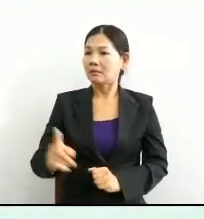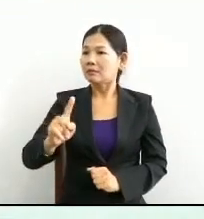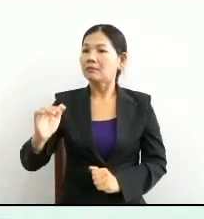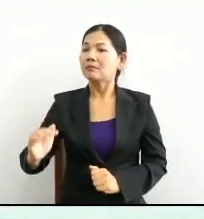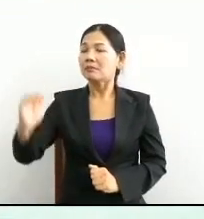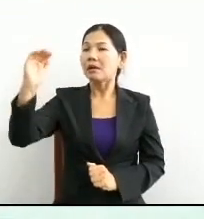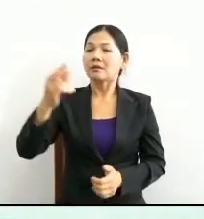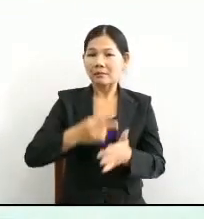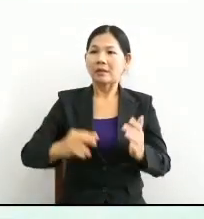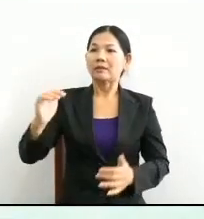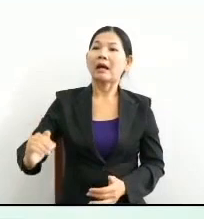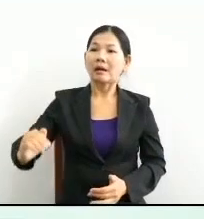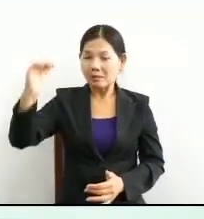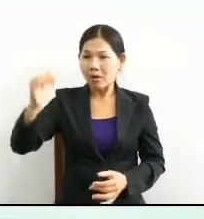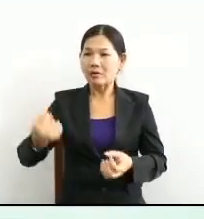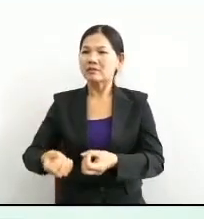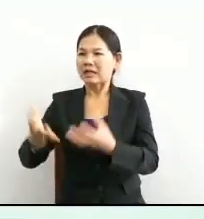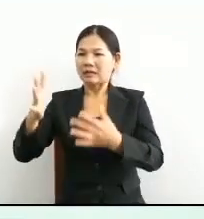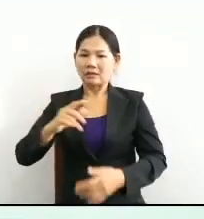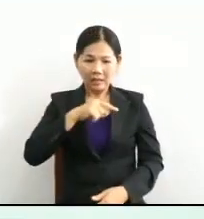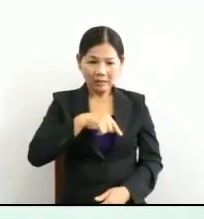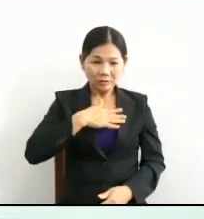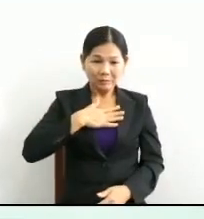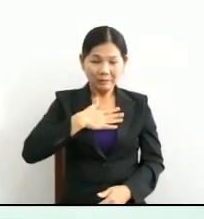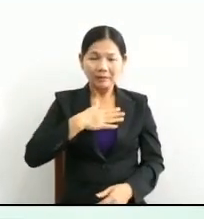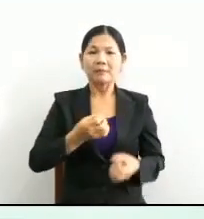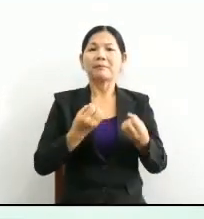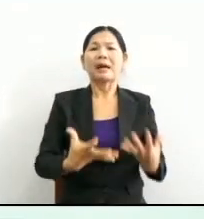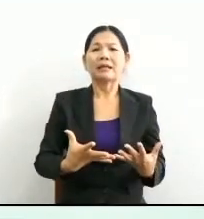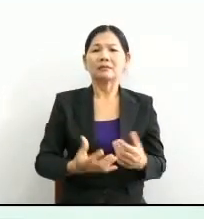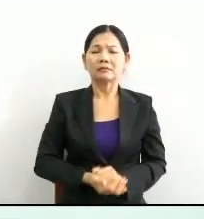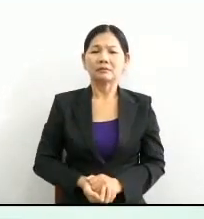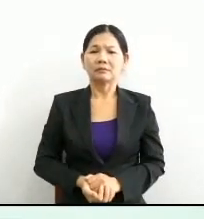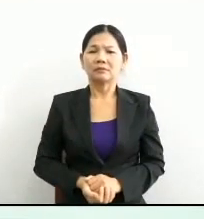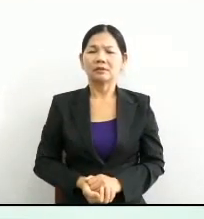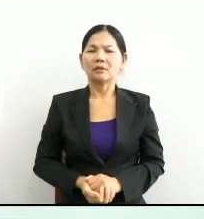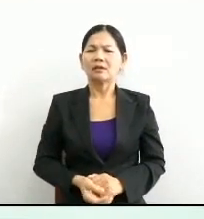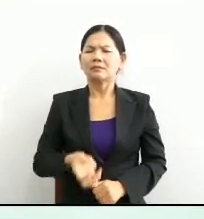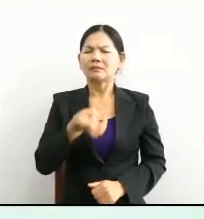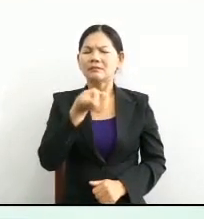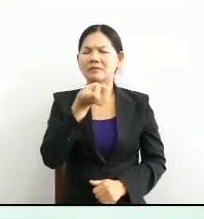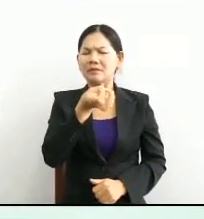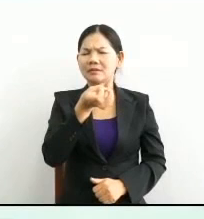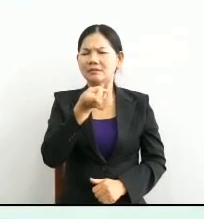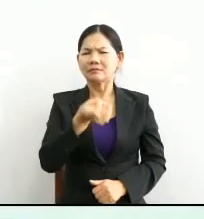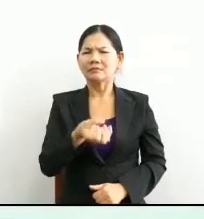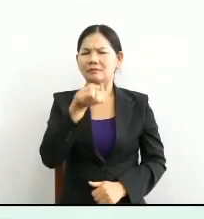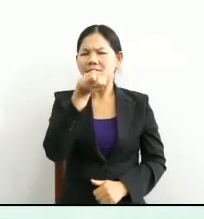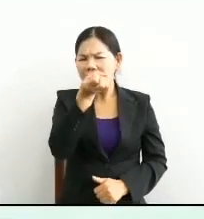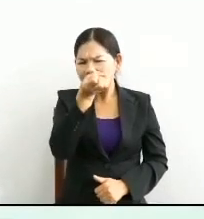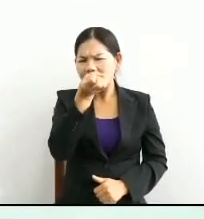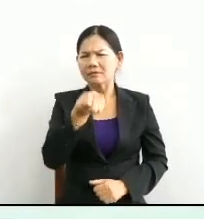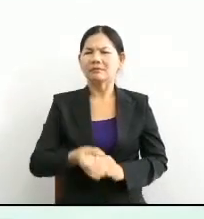đài bón tràn chiền hay cho con mạch đài con cất mới cha con bán tự chỉnh con nên